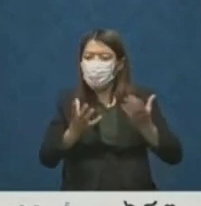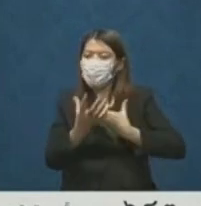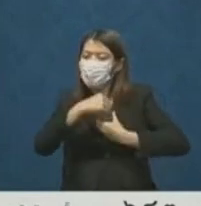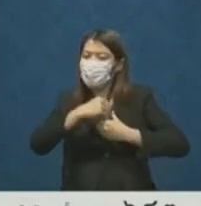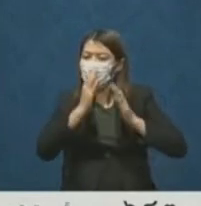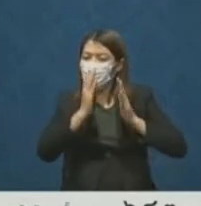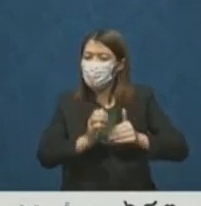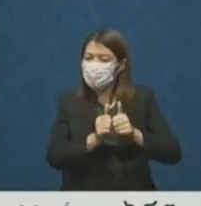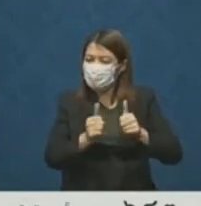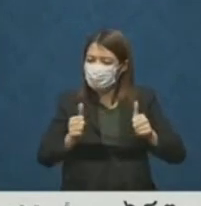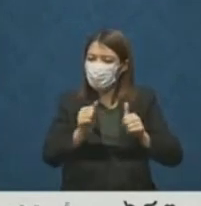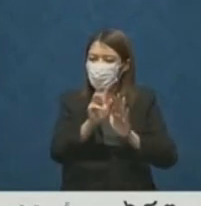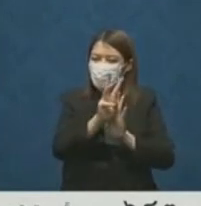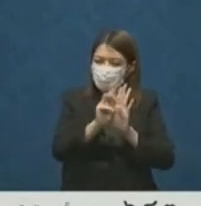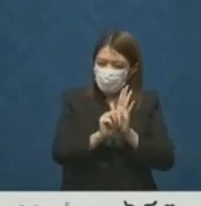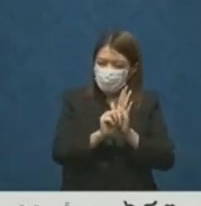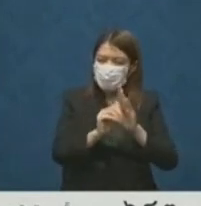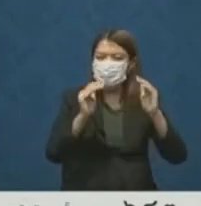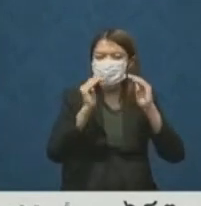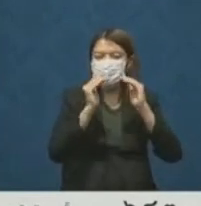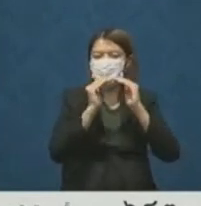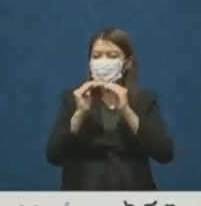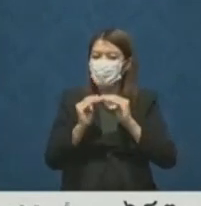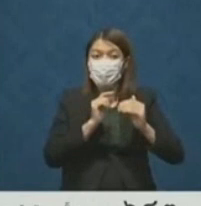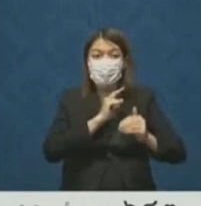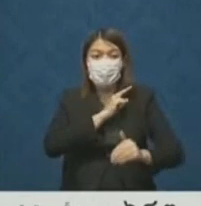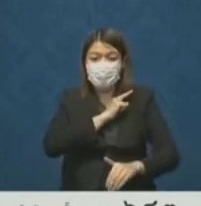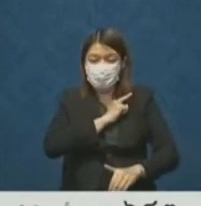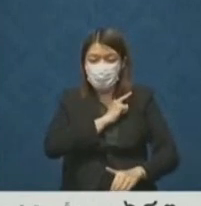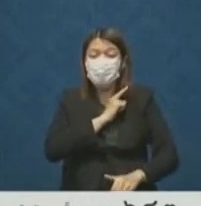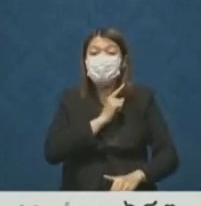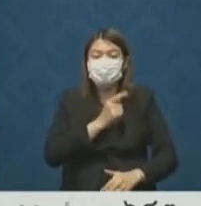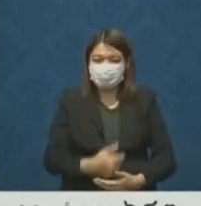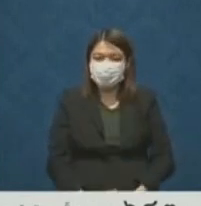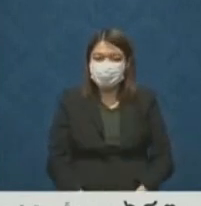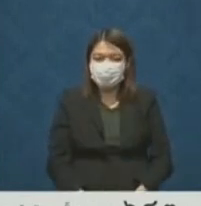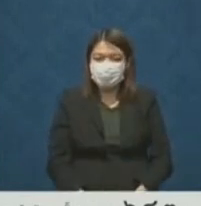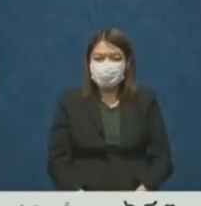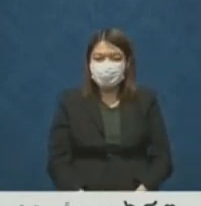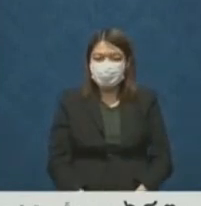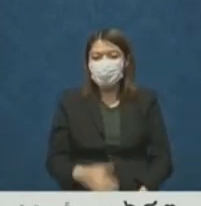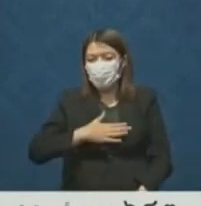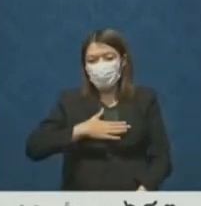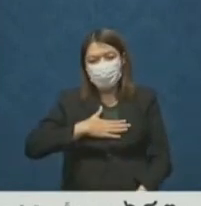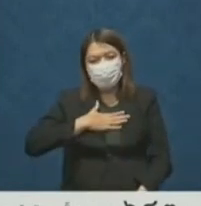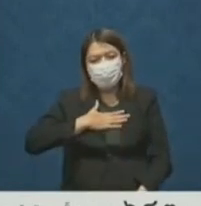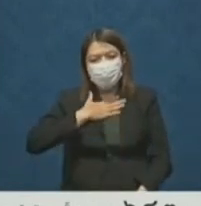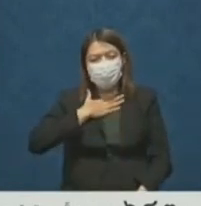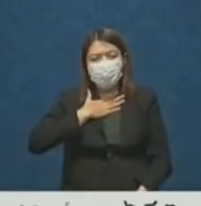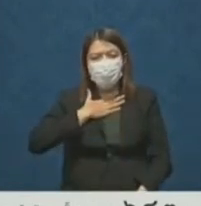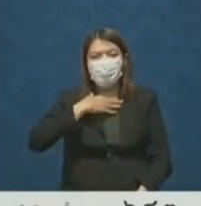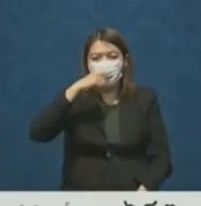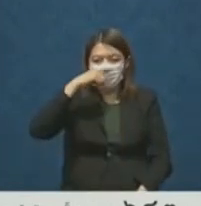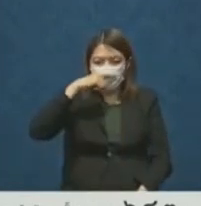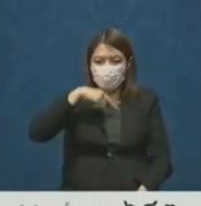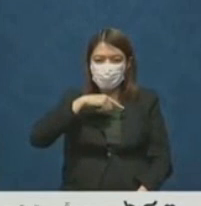คุณธรรมเป็นคนดีมีวินัยรู้จักสิทธิควบคู่กับหน้าที่และความรับผิดชอบภูมิใจตระหนัก